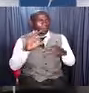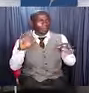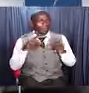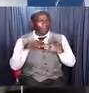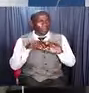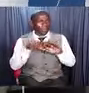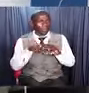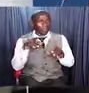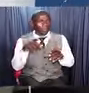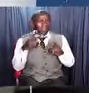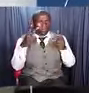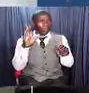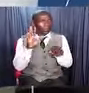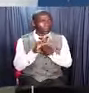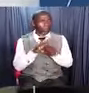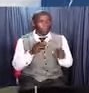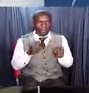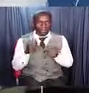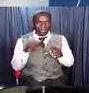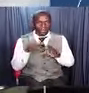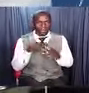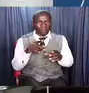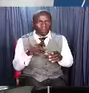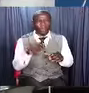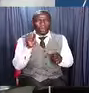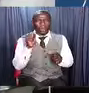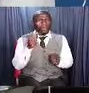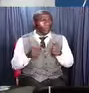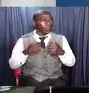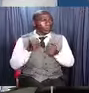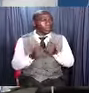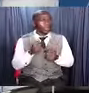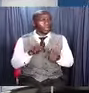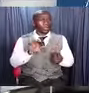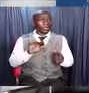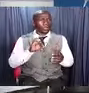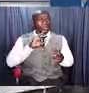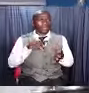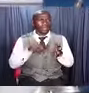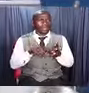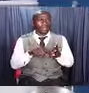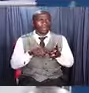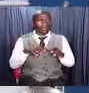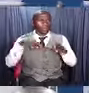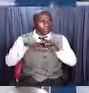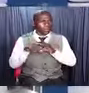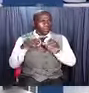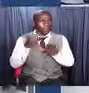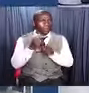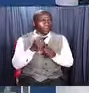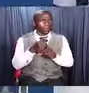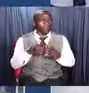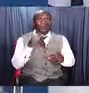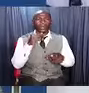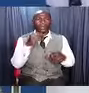love in you. Anaona vita vimejaa hapa. He sees a lot of fight. Mke gani huyu? Which kind of wife is this? Hata waenda Mombasa kibaruani. You are going to work in Mombasa. Huko